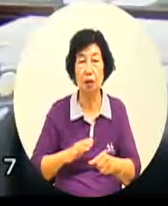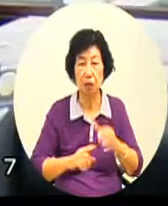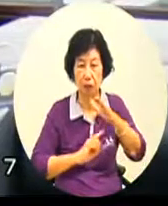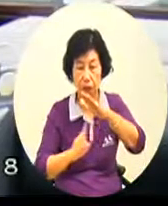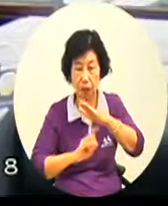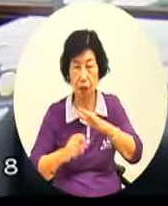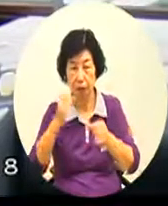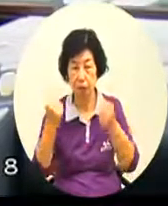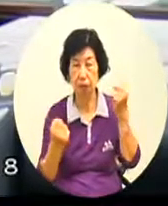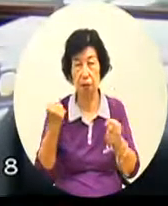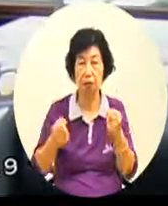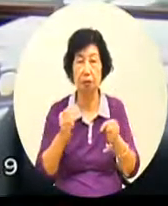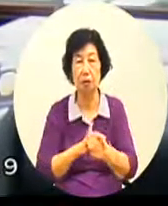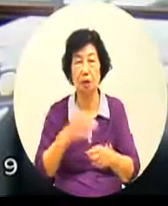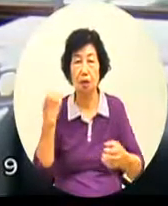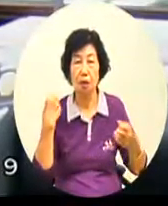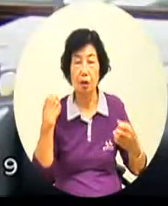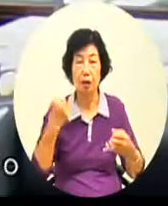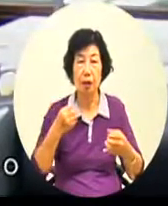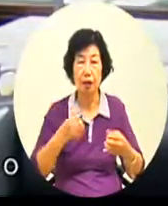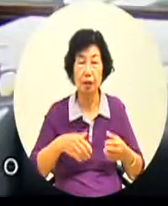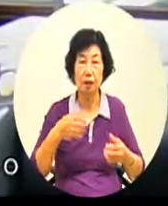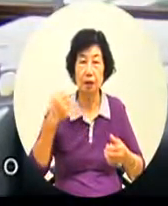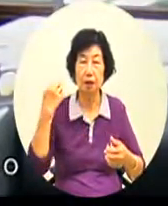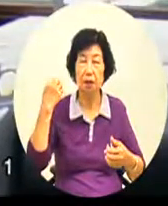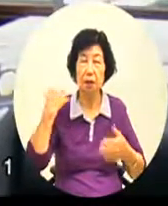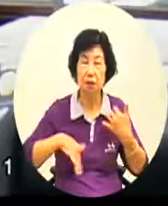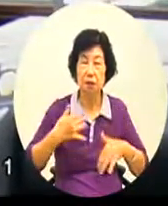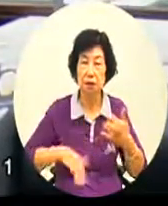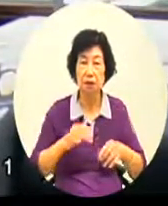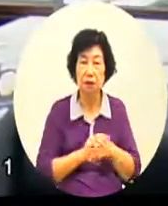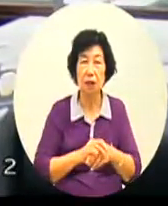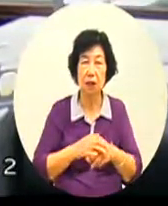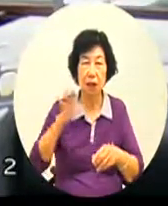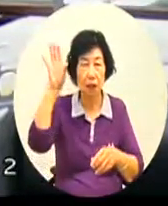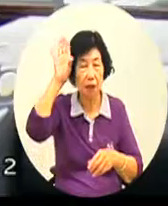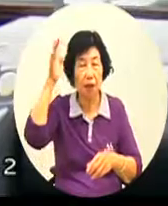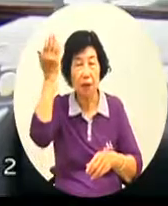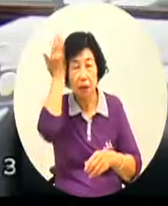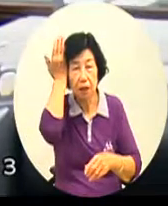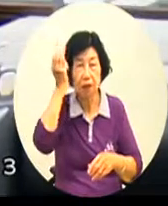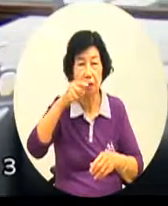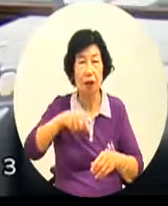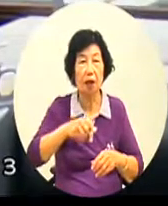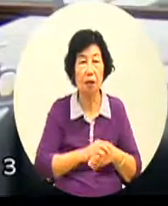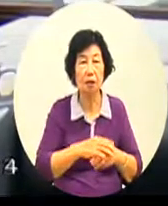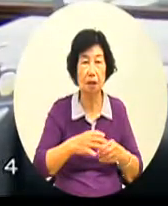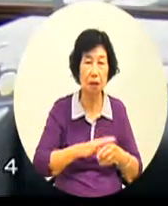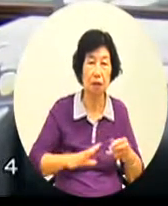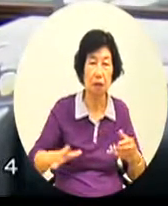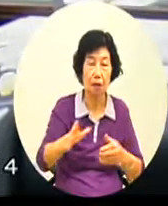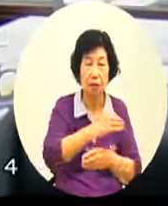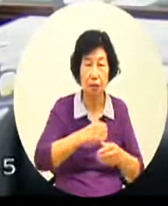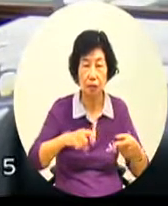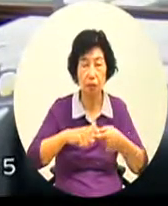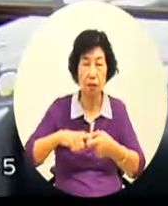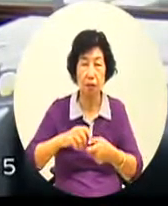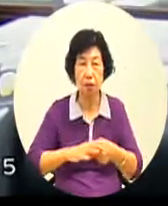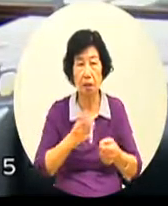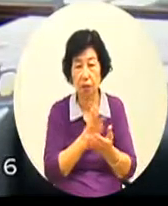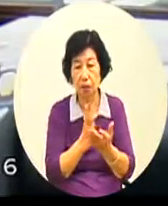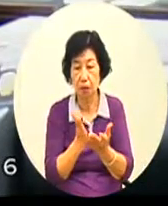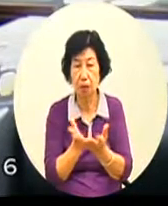还有这个新兴客运、统联客运、国光客运等等的，那这些其实都有状况发生。所以呢其实去年开